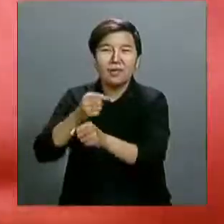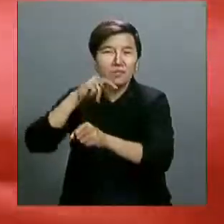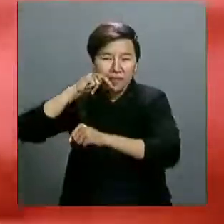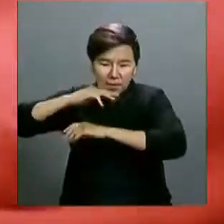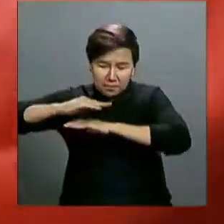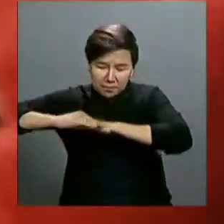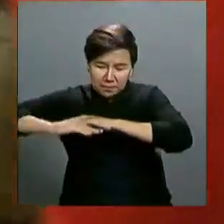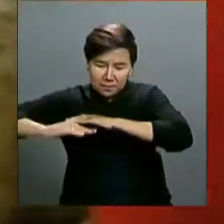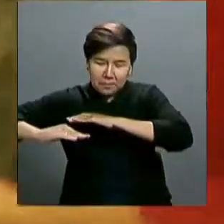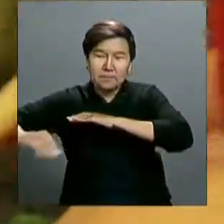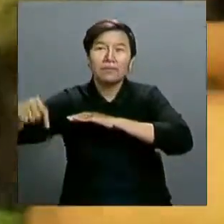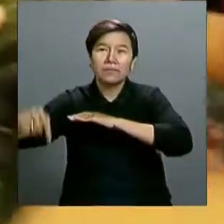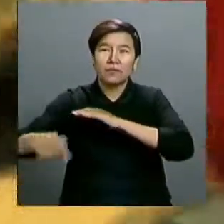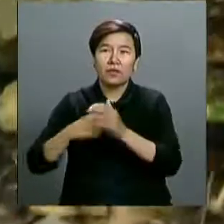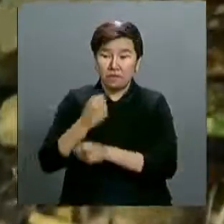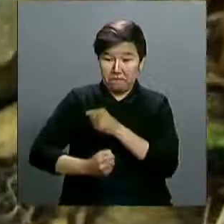ครับ